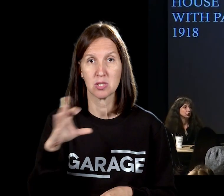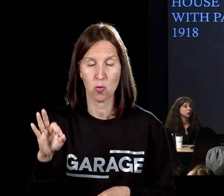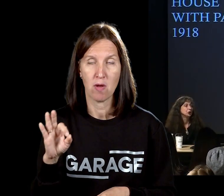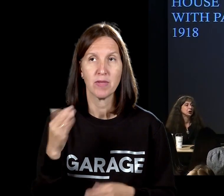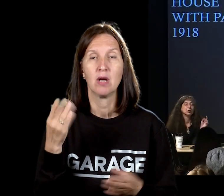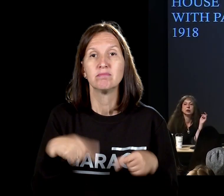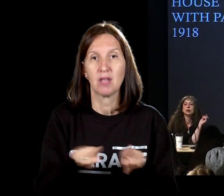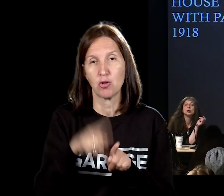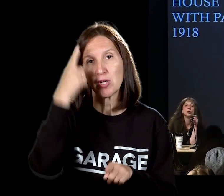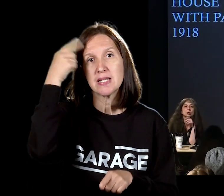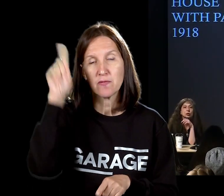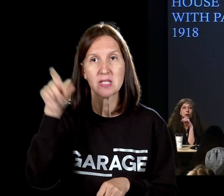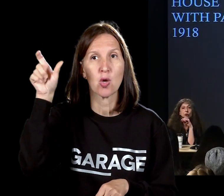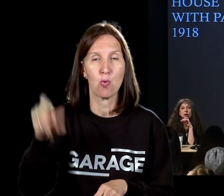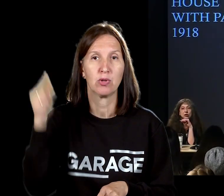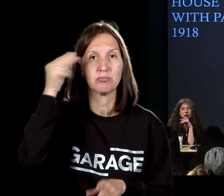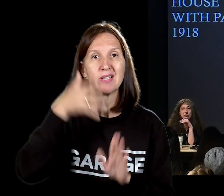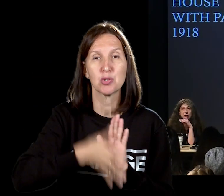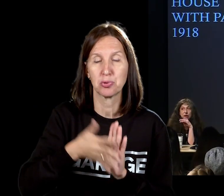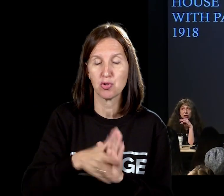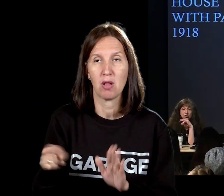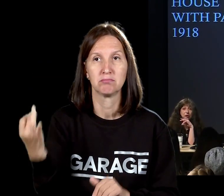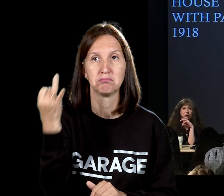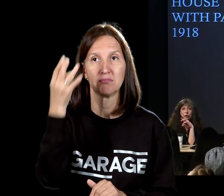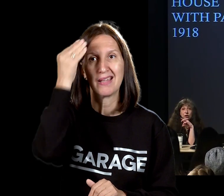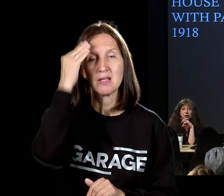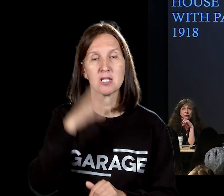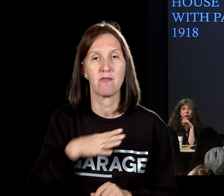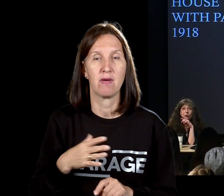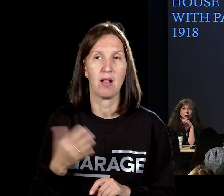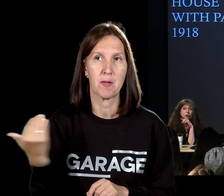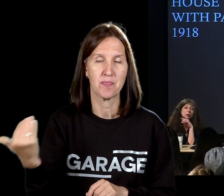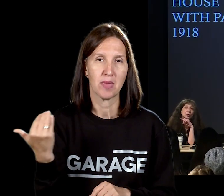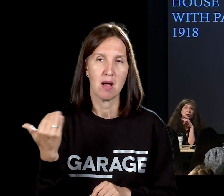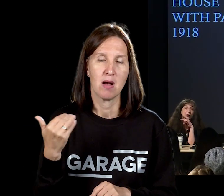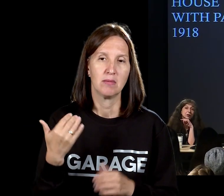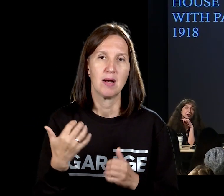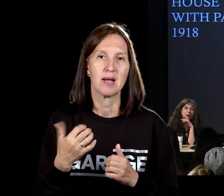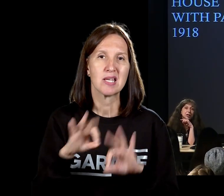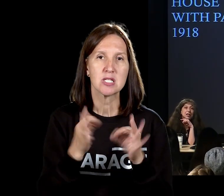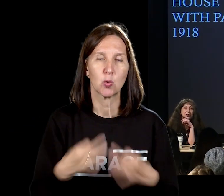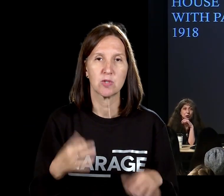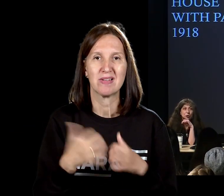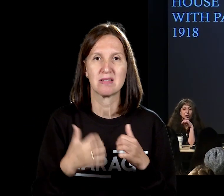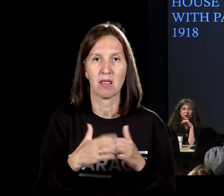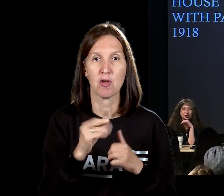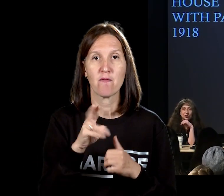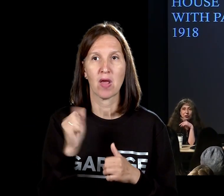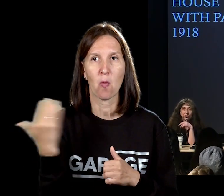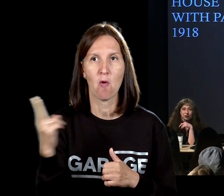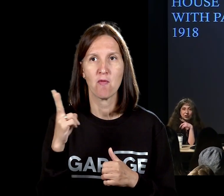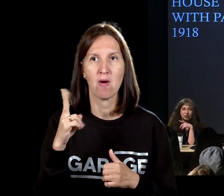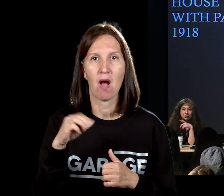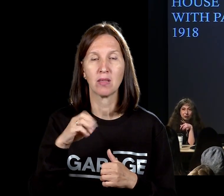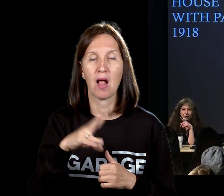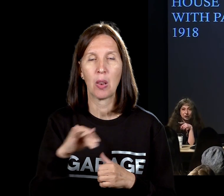известно, что он изучал, что его очень интересовало каталонское средневековое искусство, росписи церквей, те же росписи церквей,